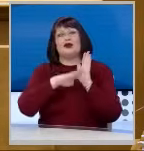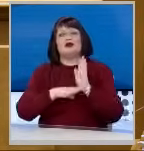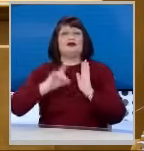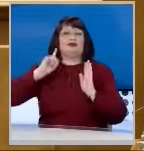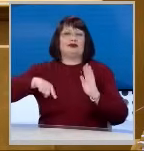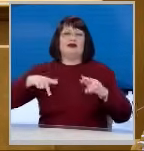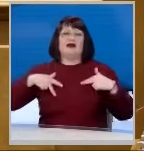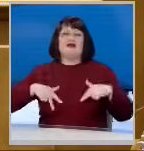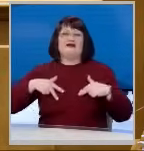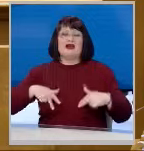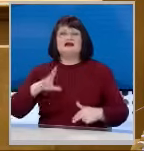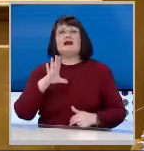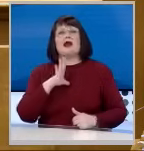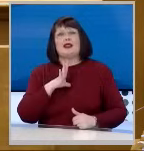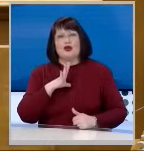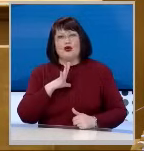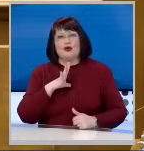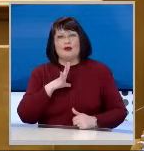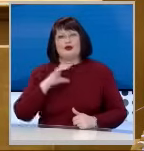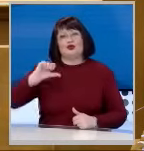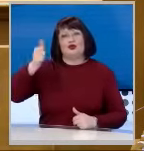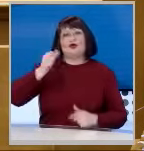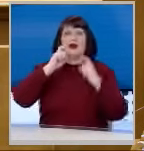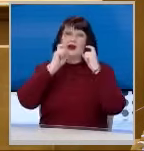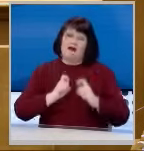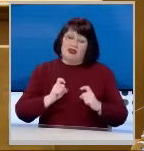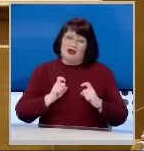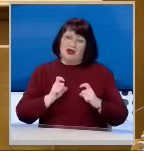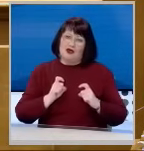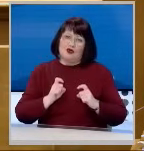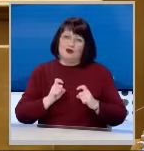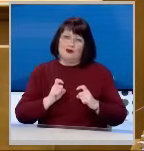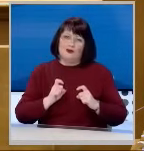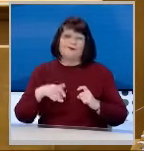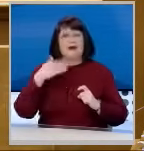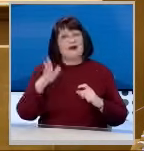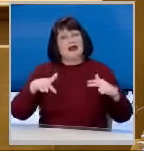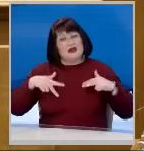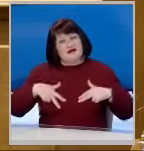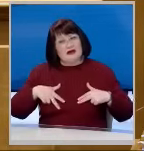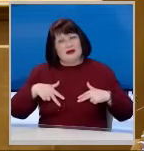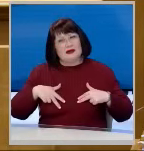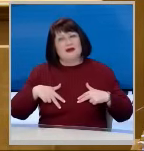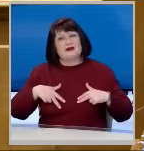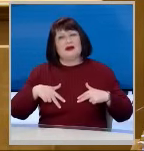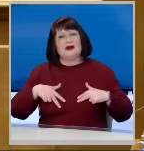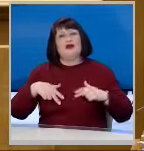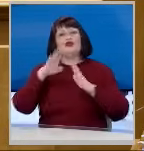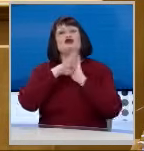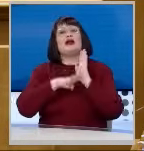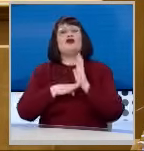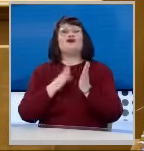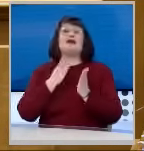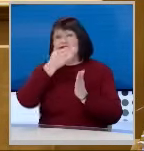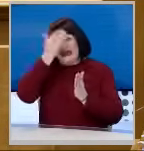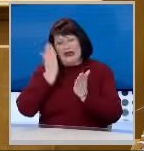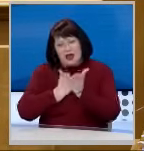του ανθρώπινου πρώτα απ όλα καθήκοντος και ύστερα κυβερνητικού τους ιερούς κανόνες